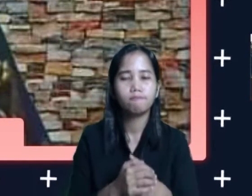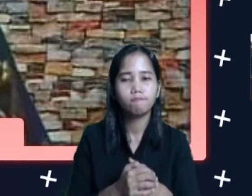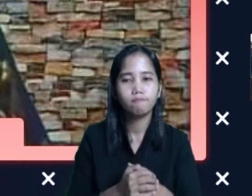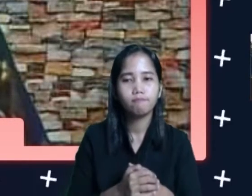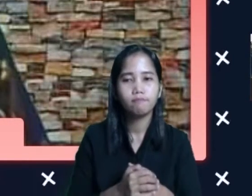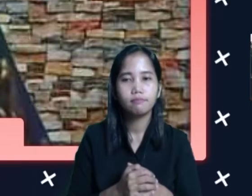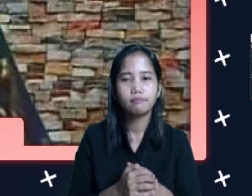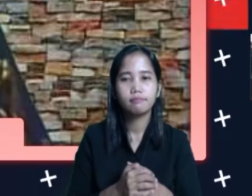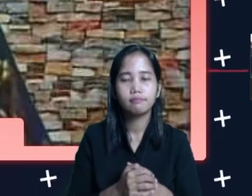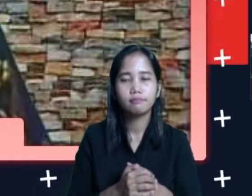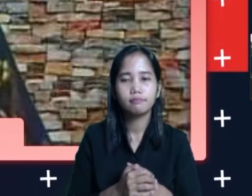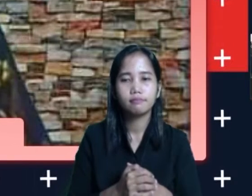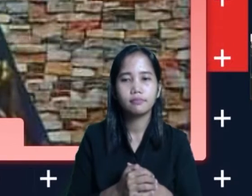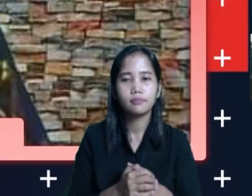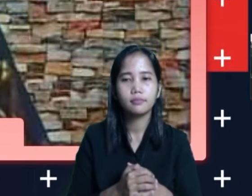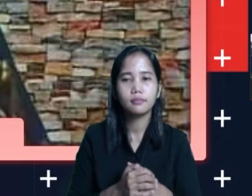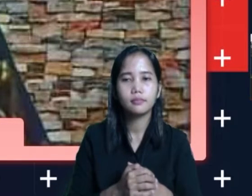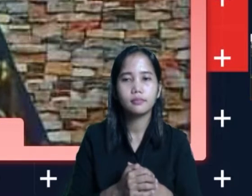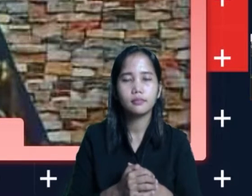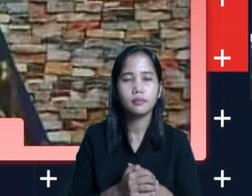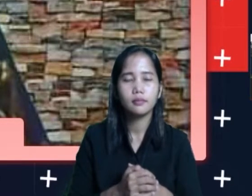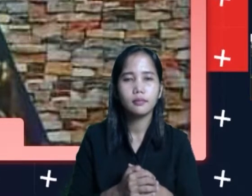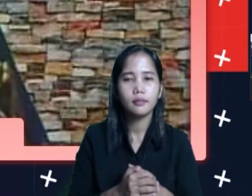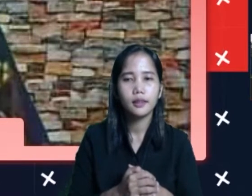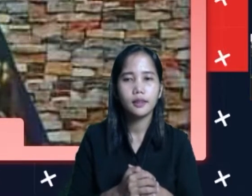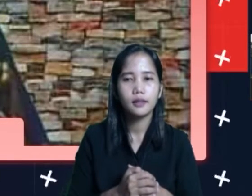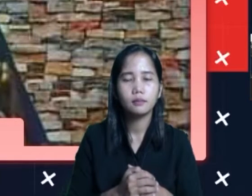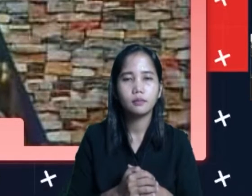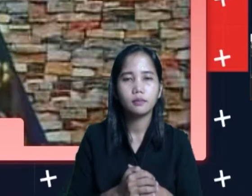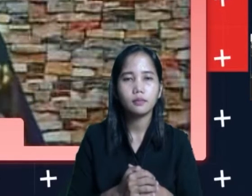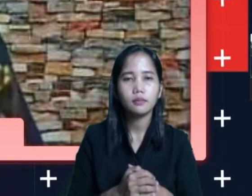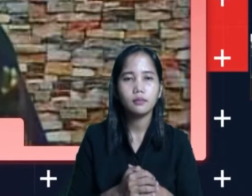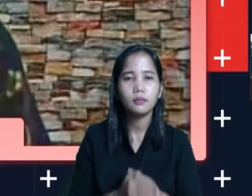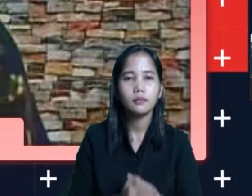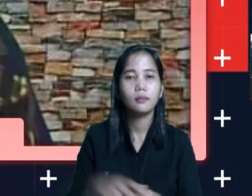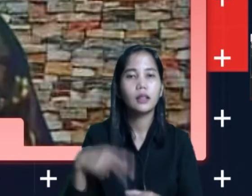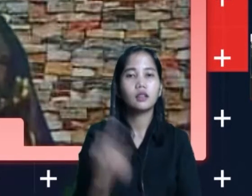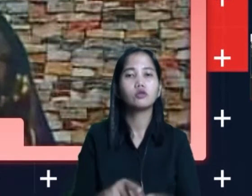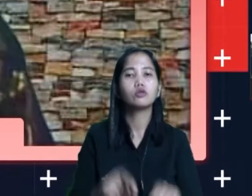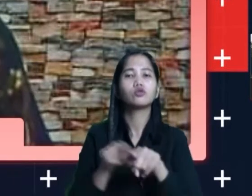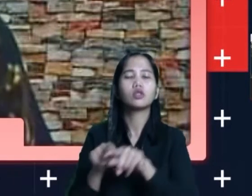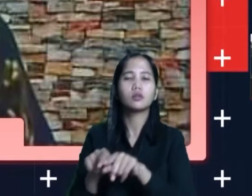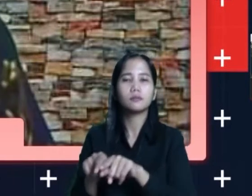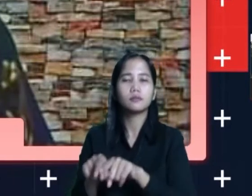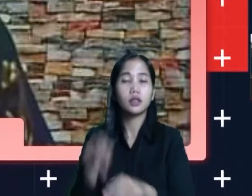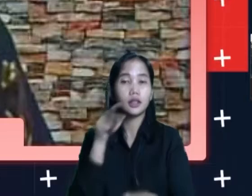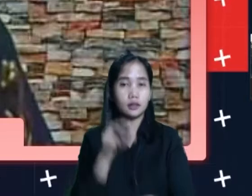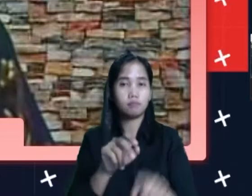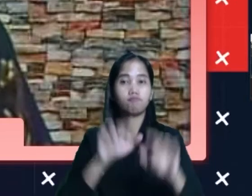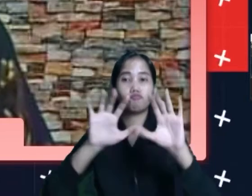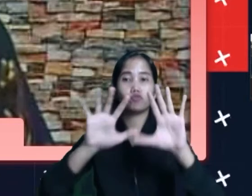dan 9, sebaiknya kita baca juga ayat yang ke-10. Nah, sekarang coba kita baca.